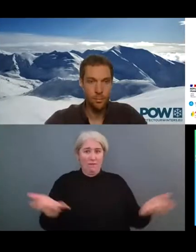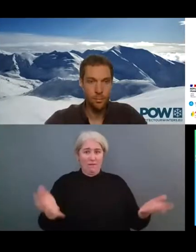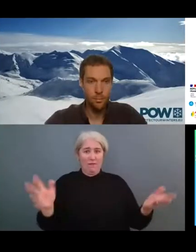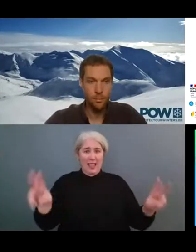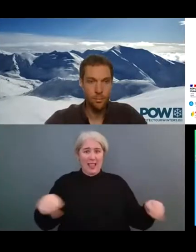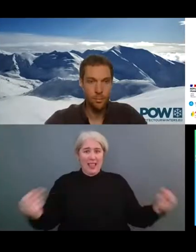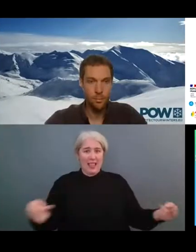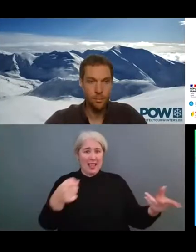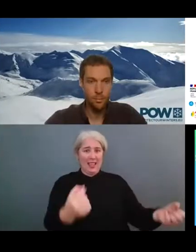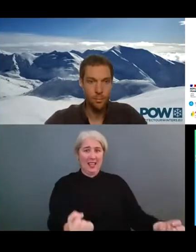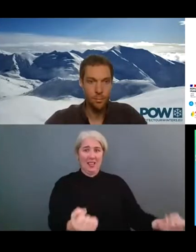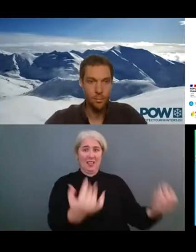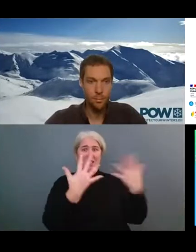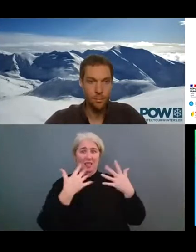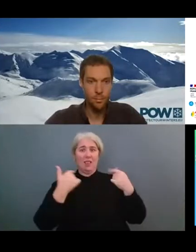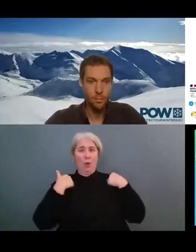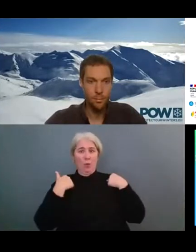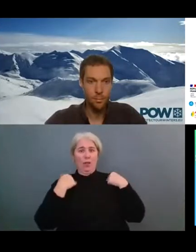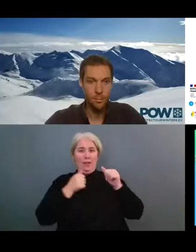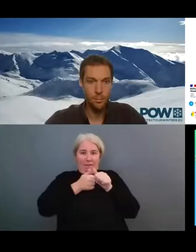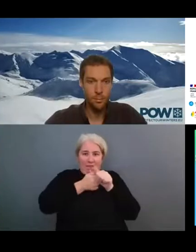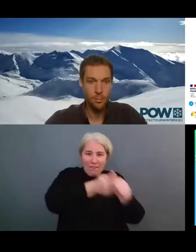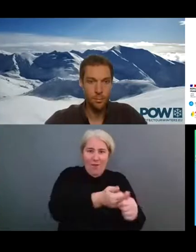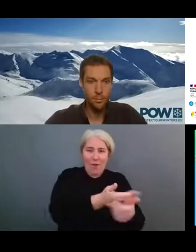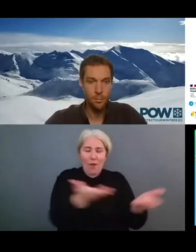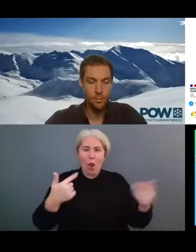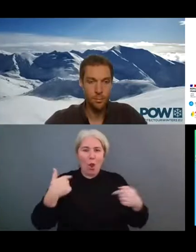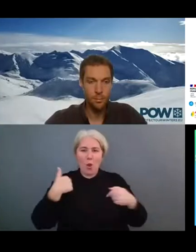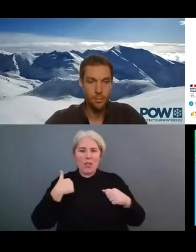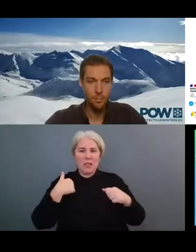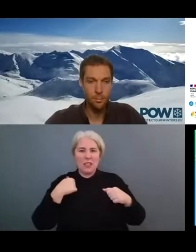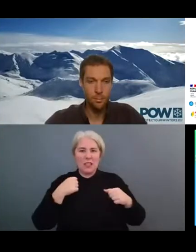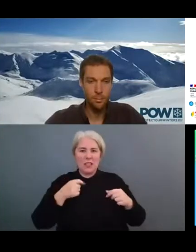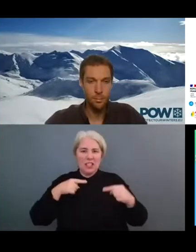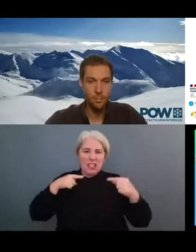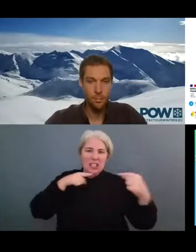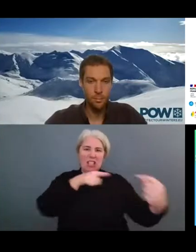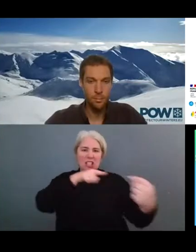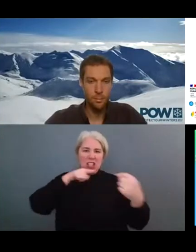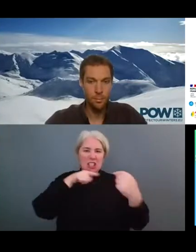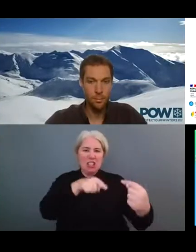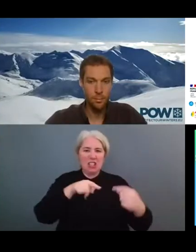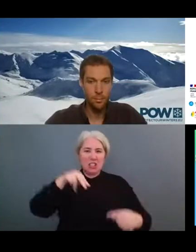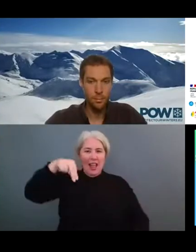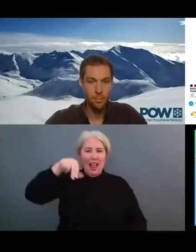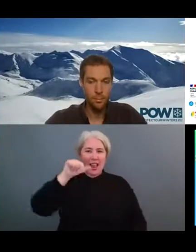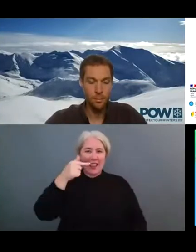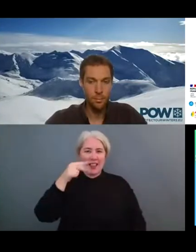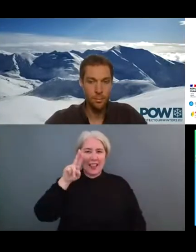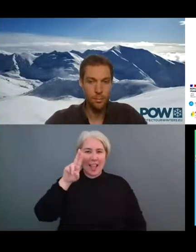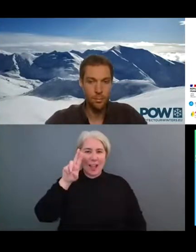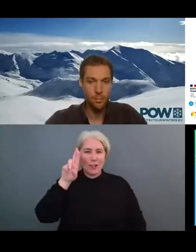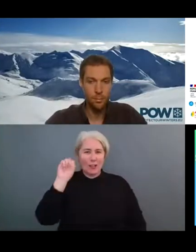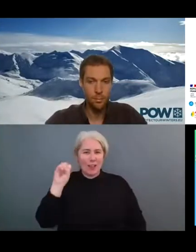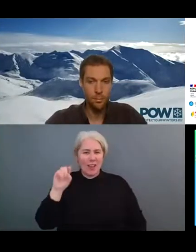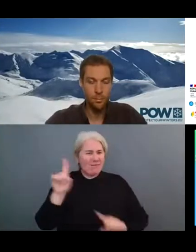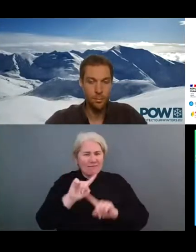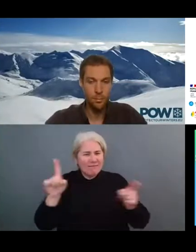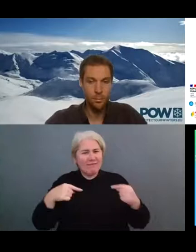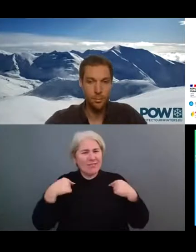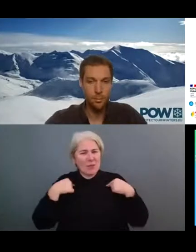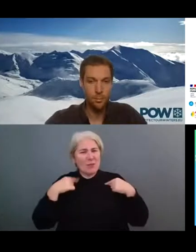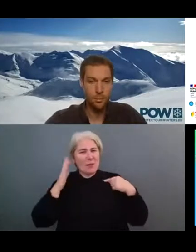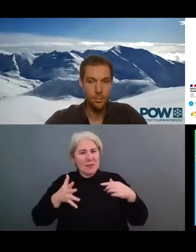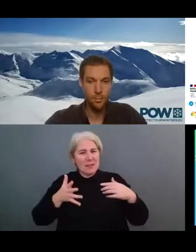concertation et s'inspirer justement d'adaptations en littoral qui, au lieu d'artificialiser,